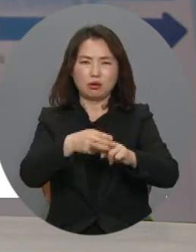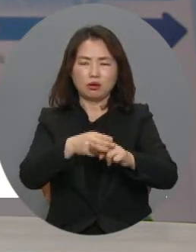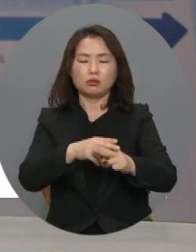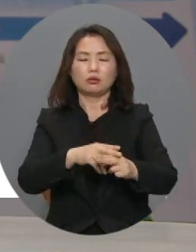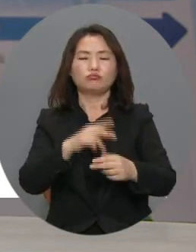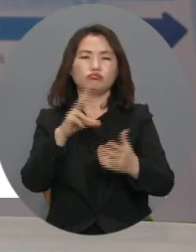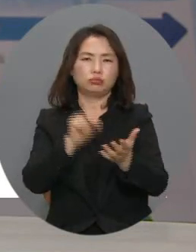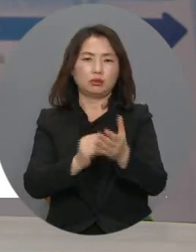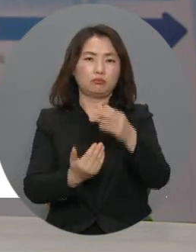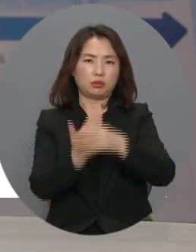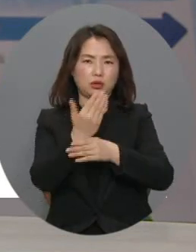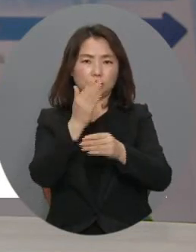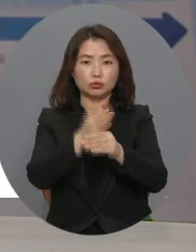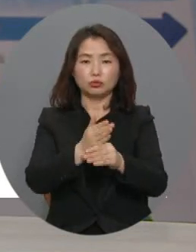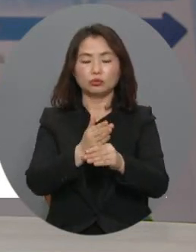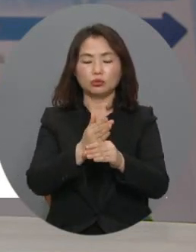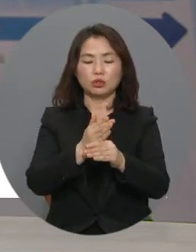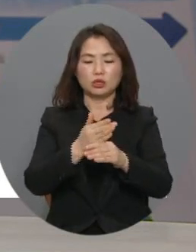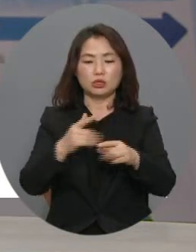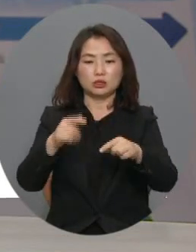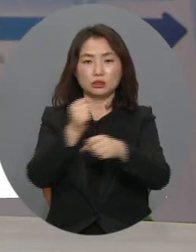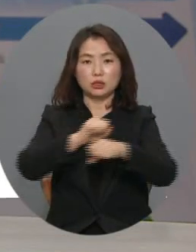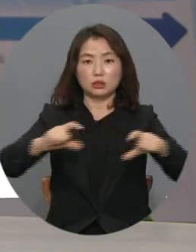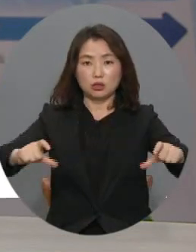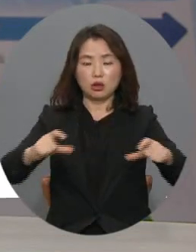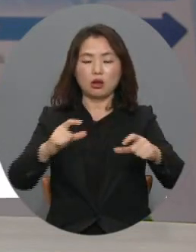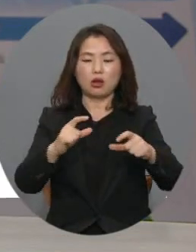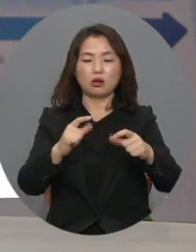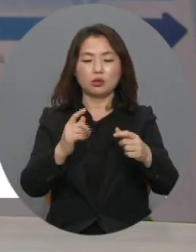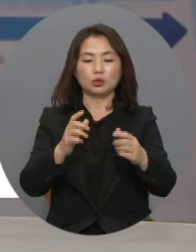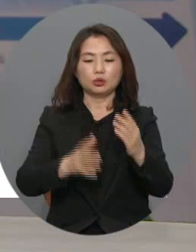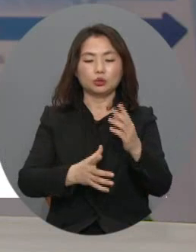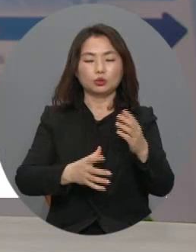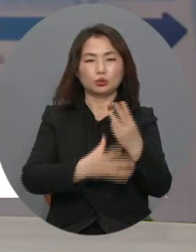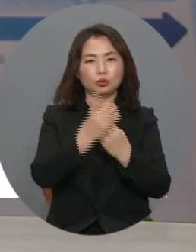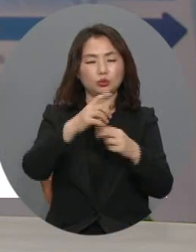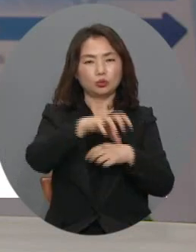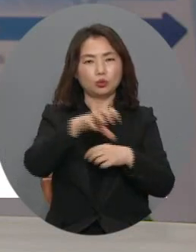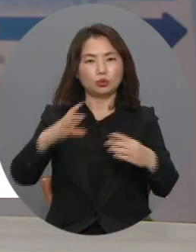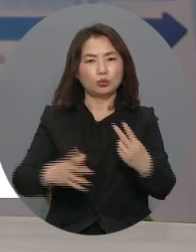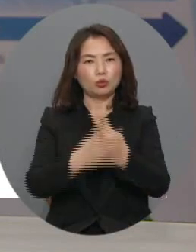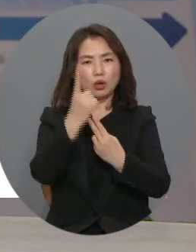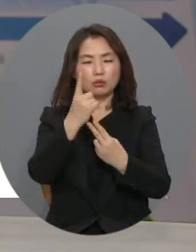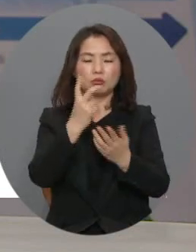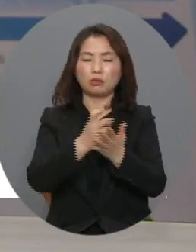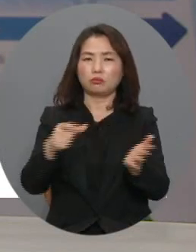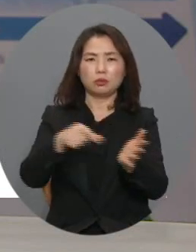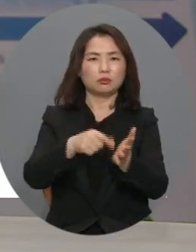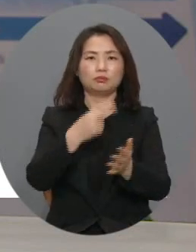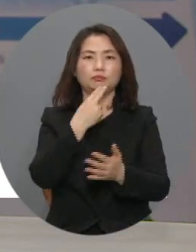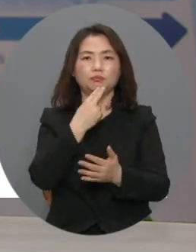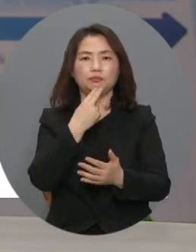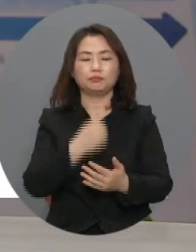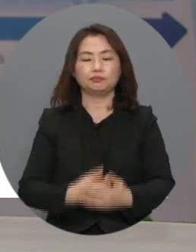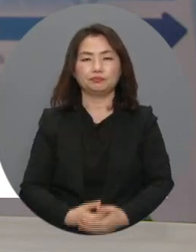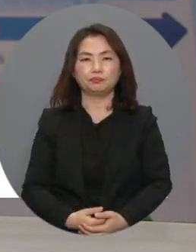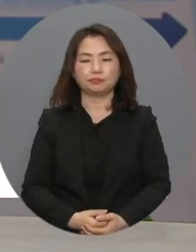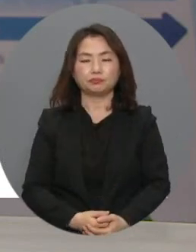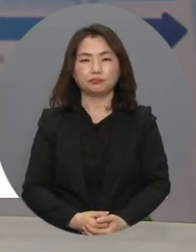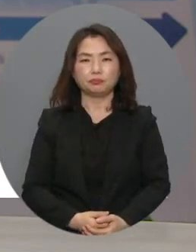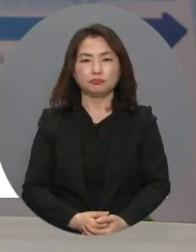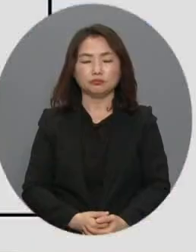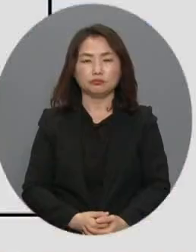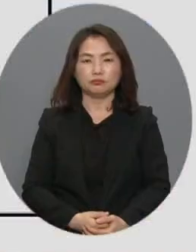있는데요. 게다가 광역지자체 통합은 법적 근거도 마련돼 있지 않은 것으로 확인됐습니다. 조재한 기자입니다.